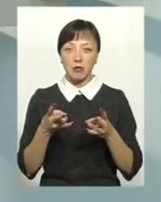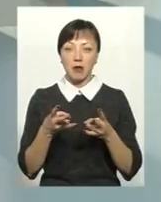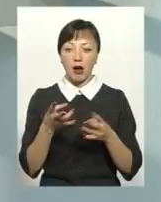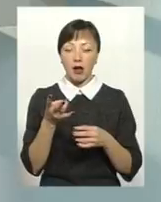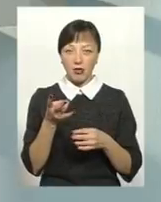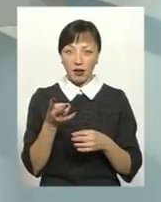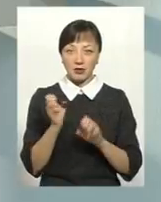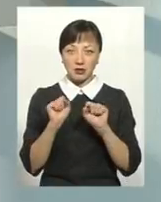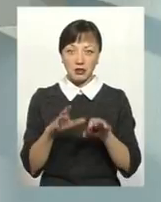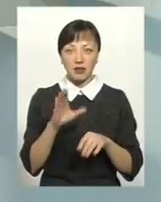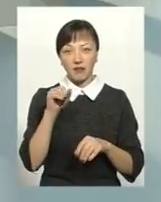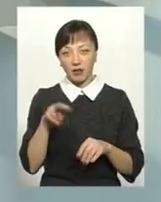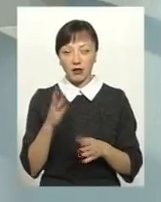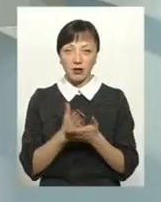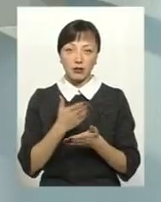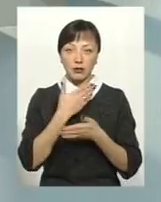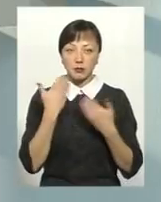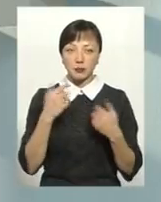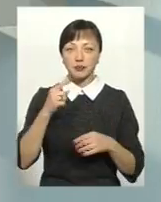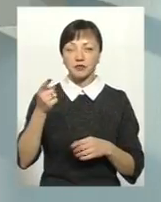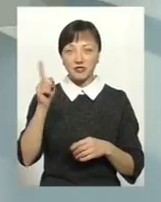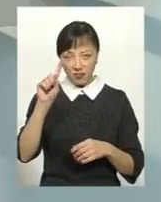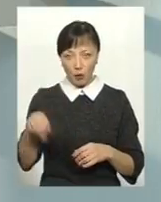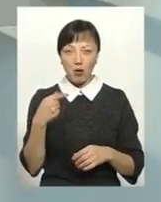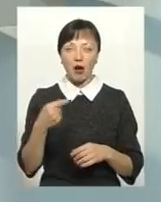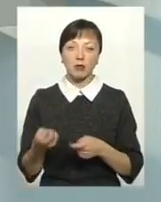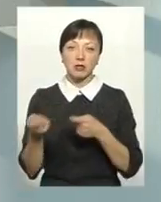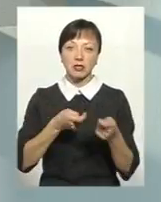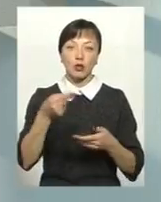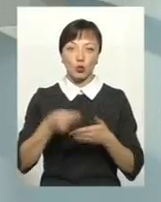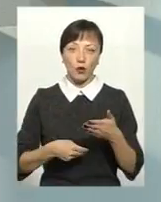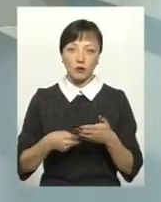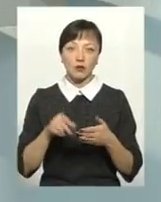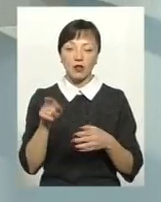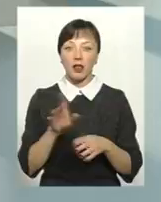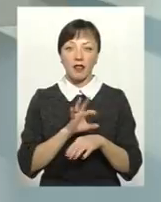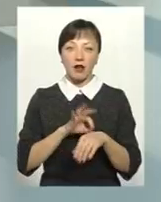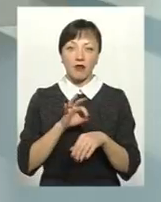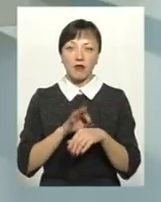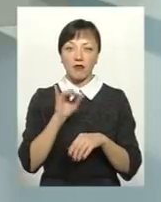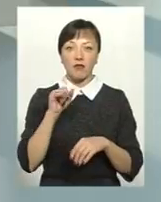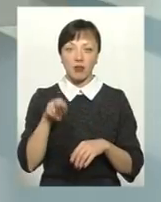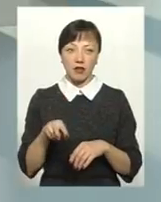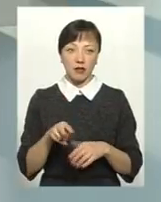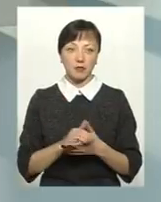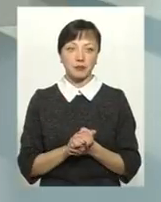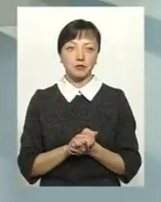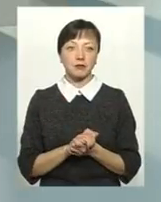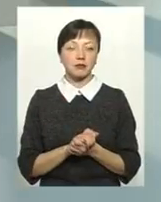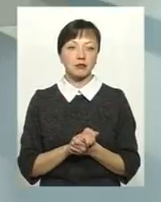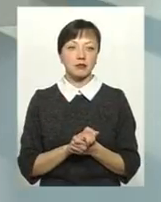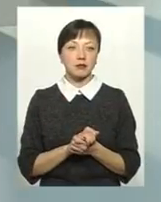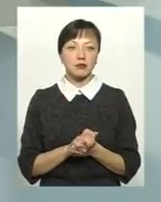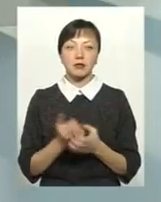аналіз. З неї вимагаючи, вона принесла довідку, що вона не вілен, просто що вона пройшла цей